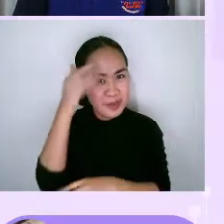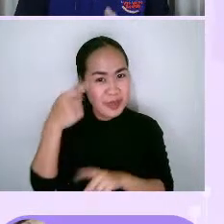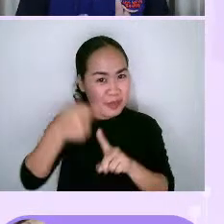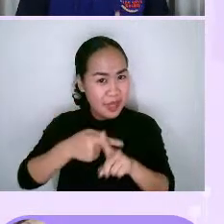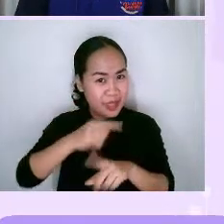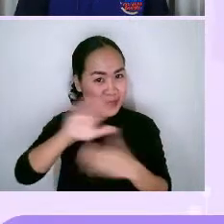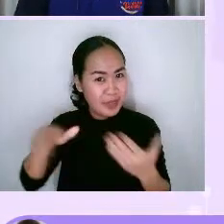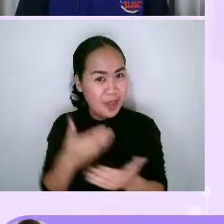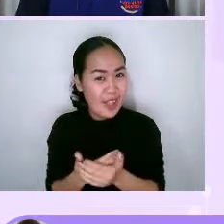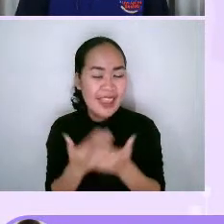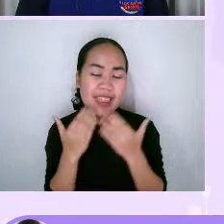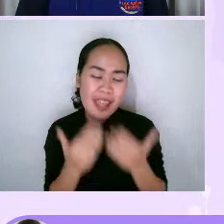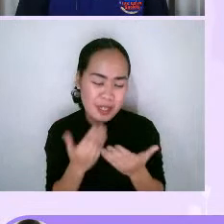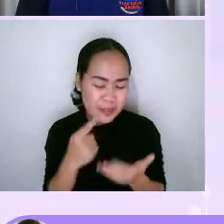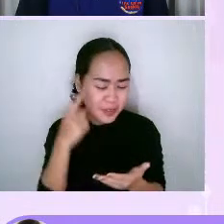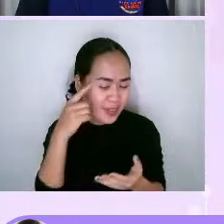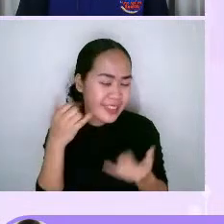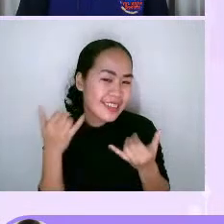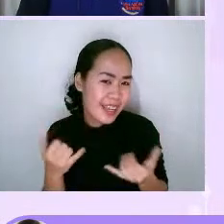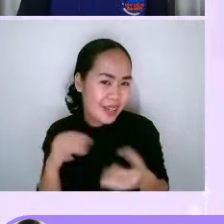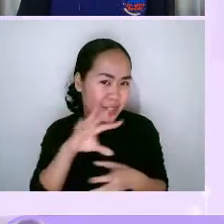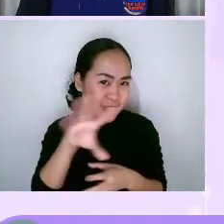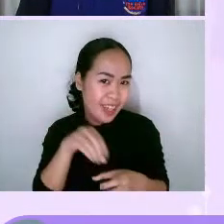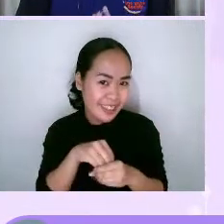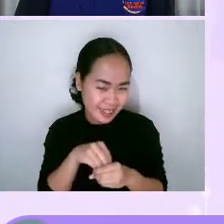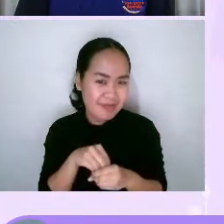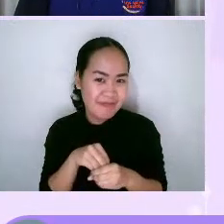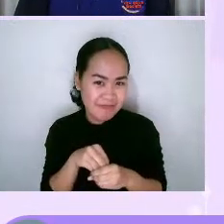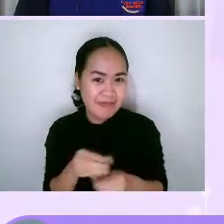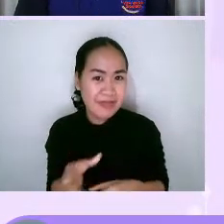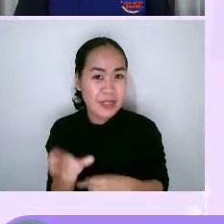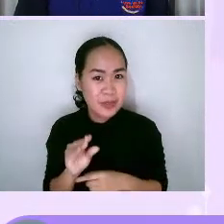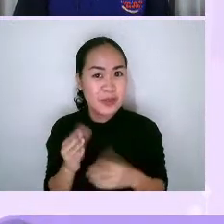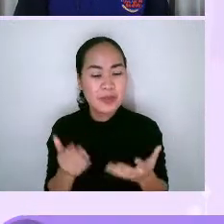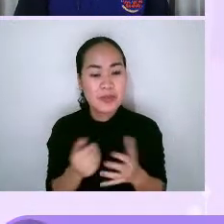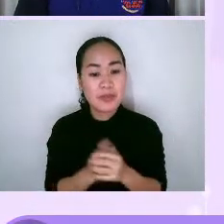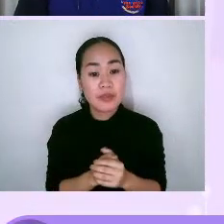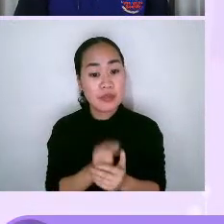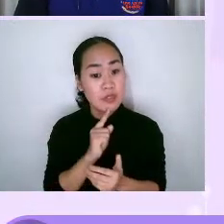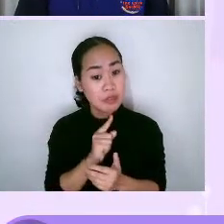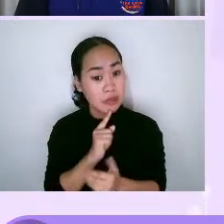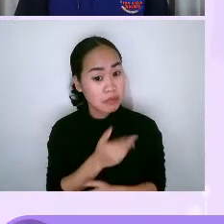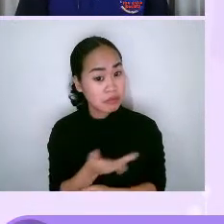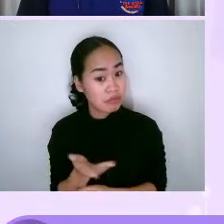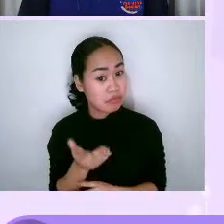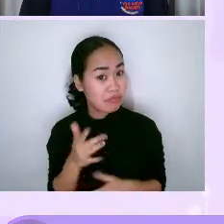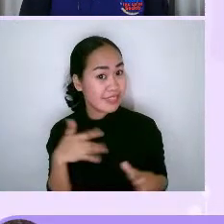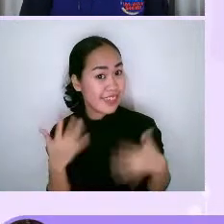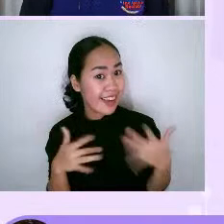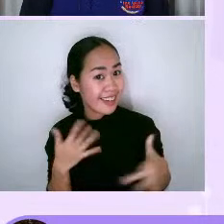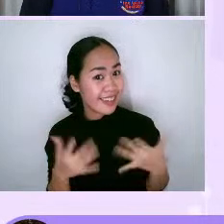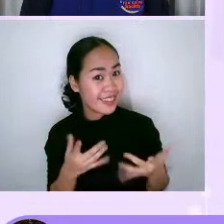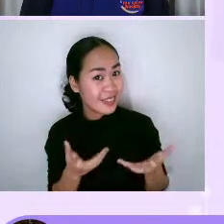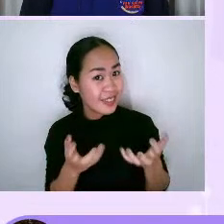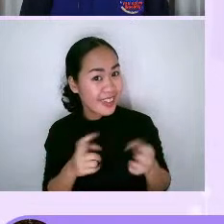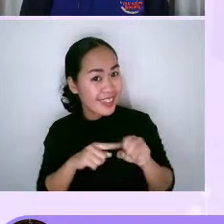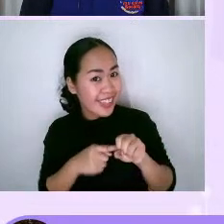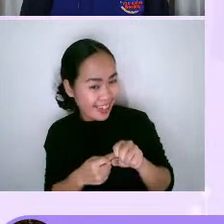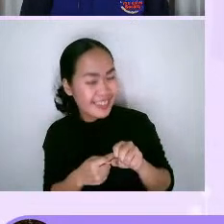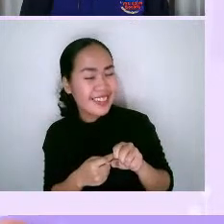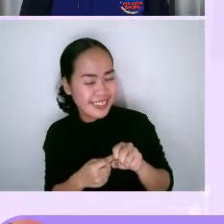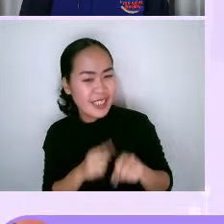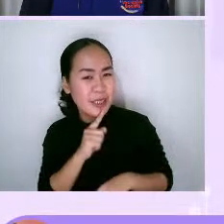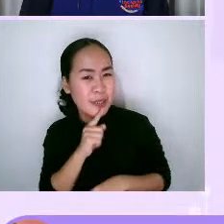much po talaga for joining us this afternoon. Alam ko po, excited na po ang bawat isa. Simulan natin ang event ngayong hapon